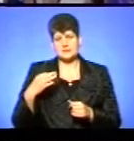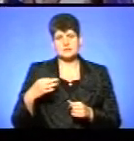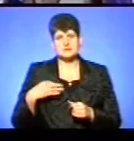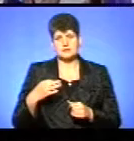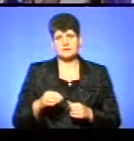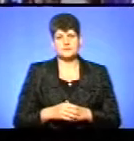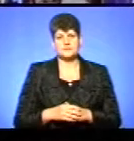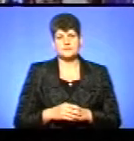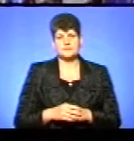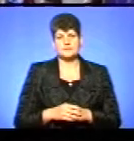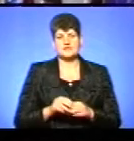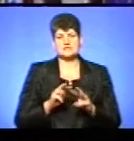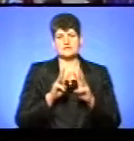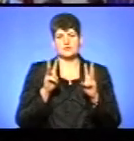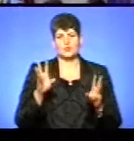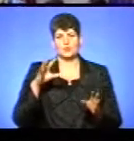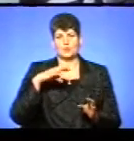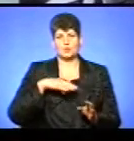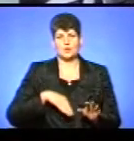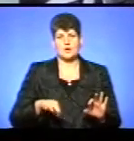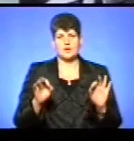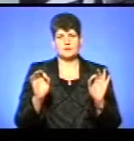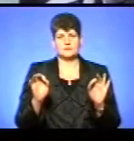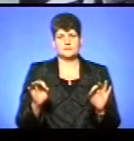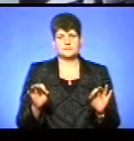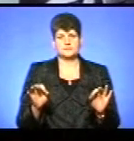Сина і Святого Духа.